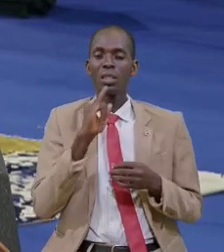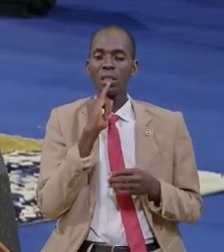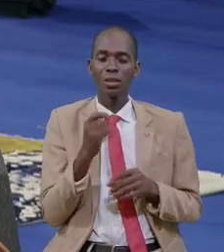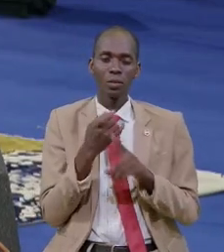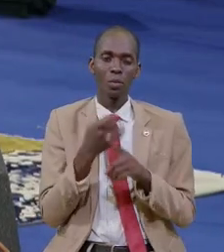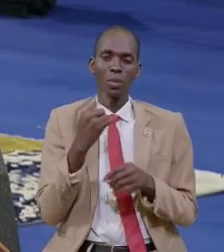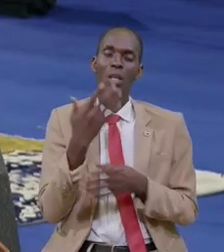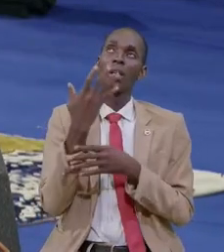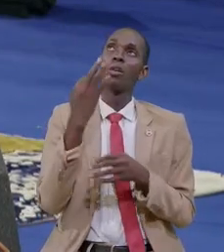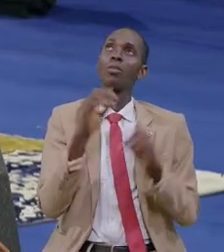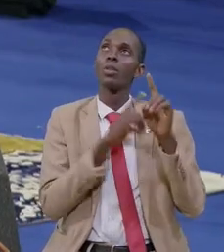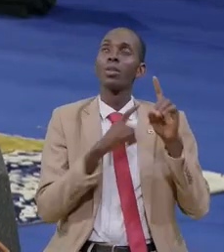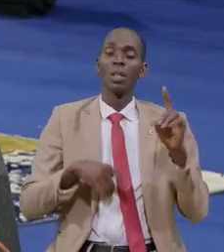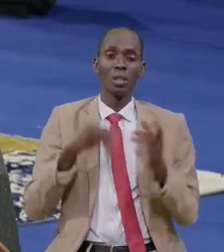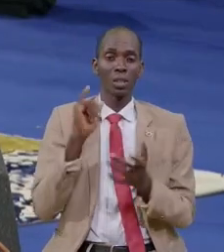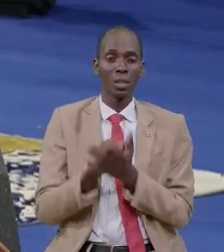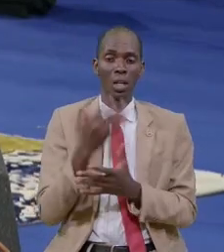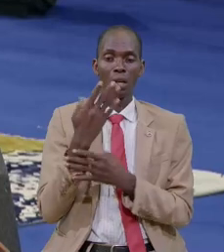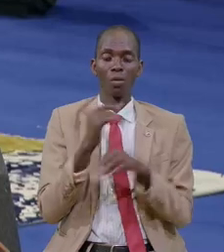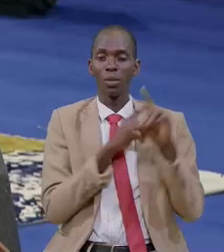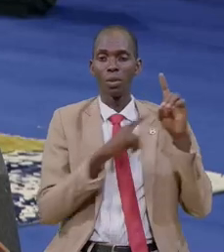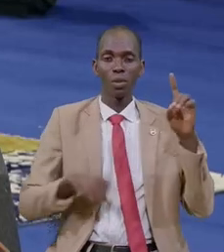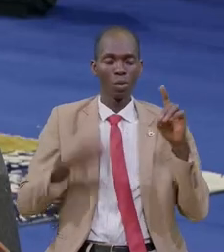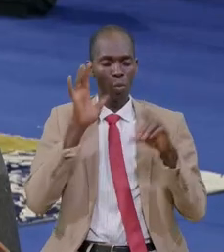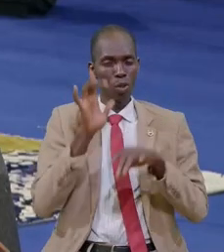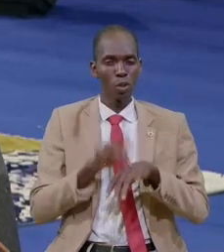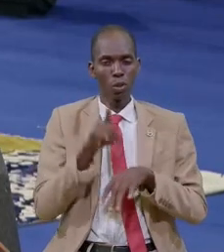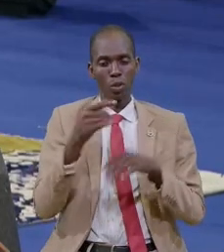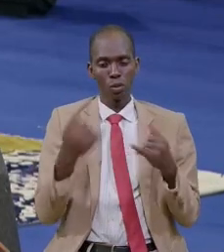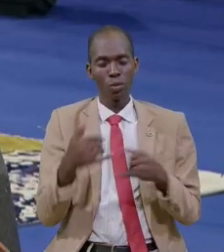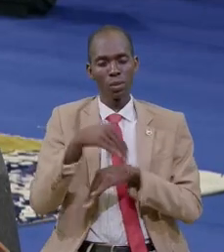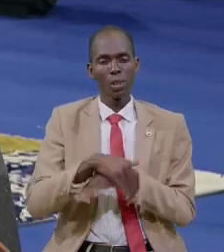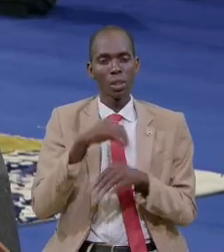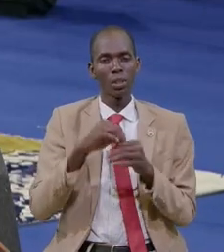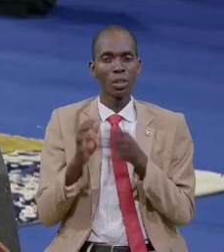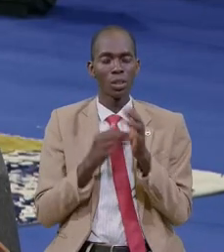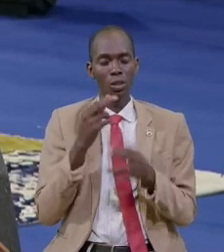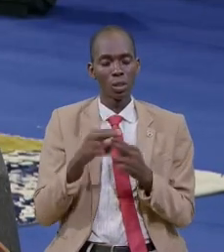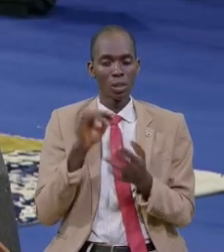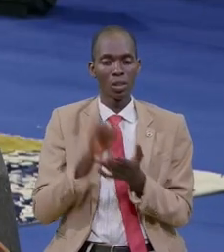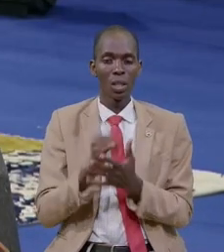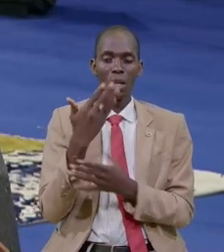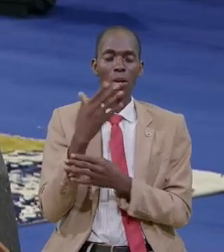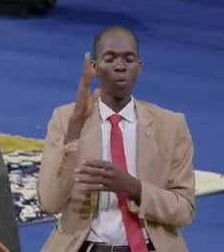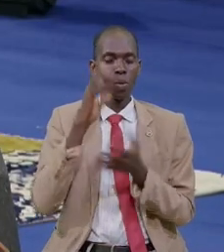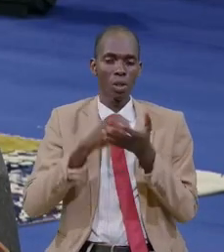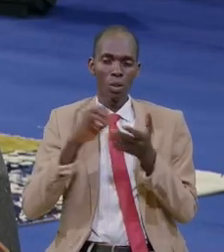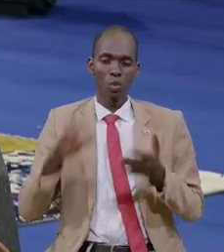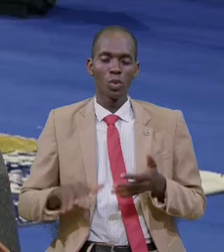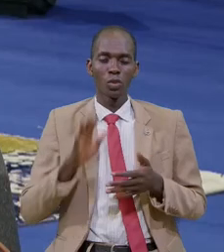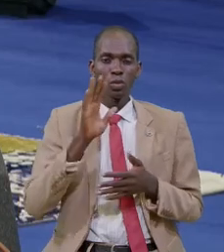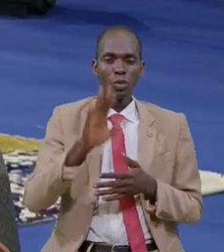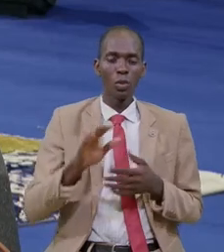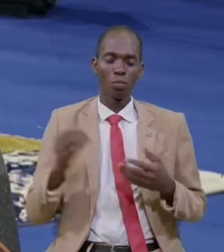cette main va te toucher ce soir. Cette main va ôter ta culpabilité. Cette main